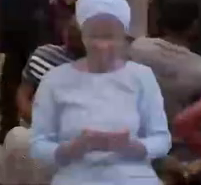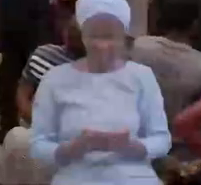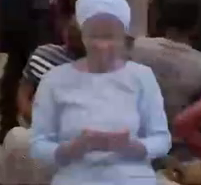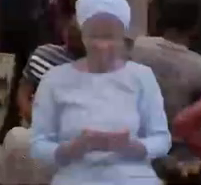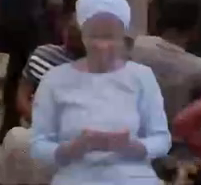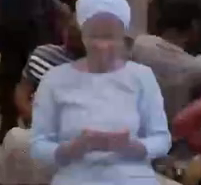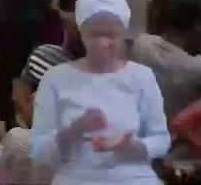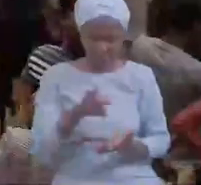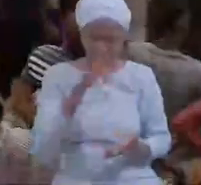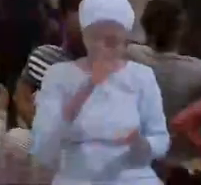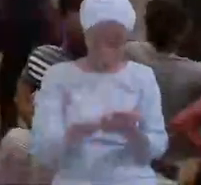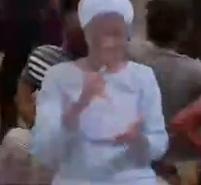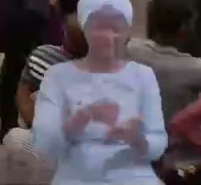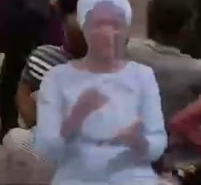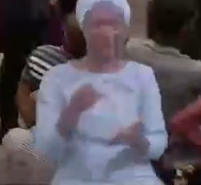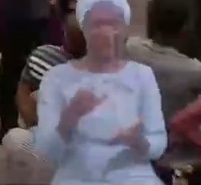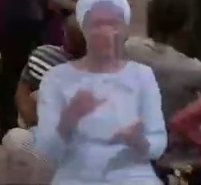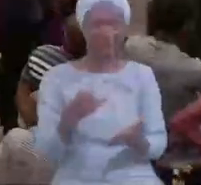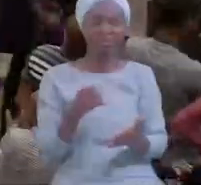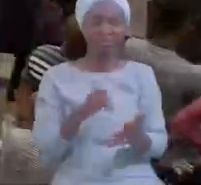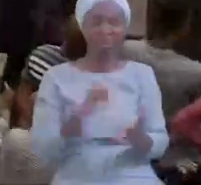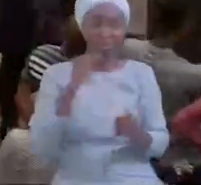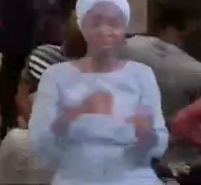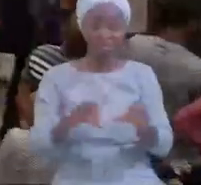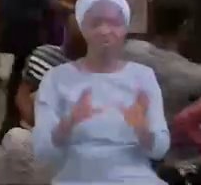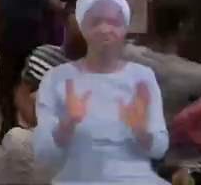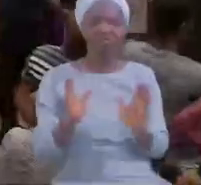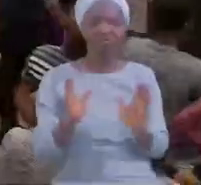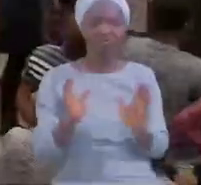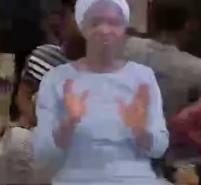Croyez-y. Et c'est fait.